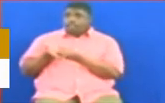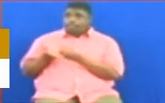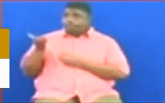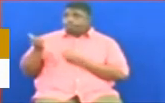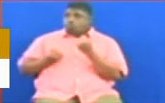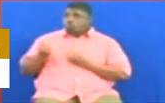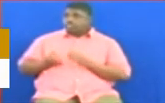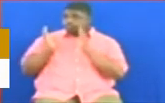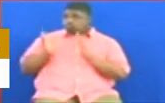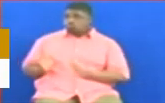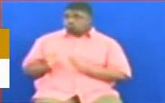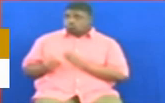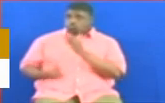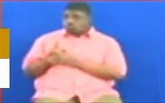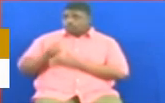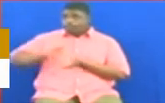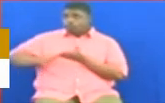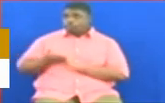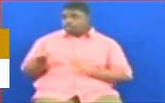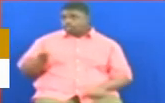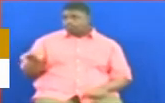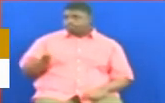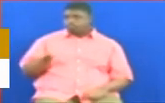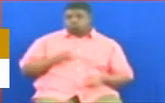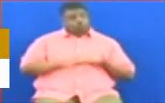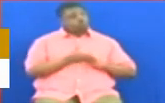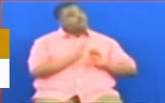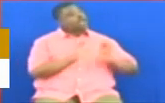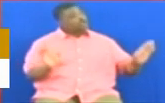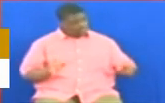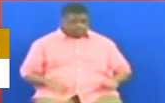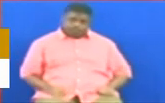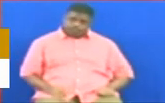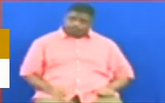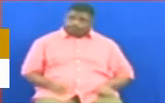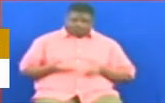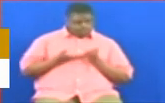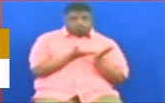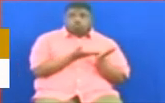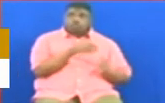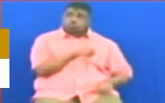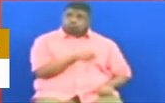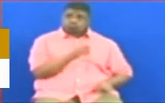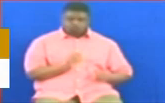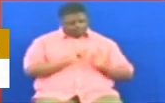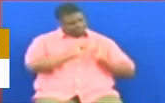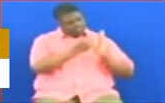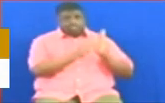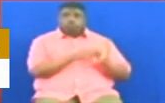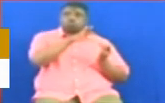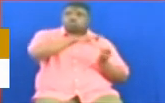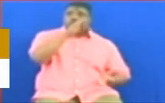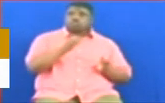na makubaliano baina ya pande zote mbili za muungano, tulishakubaliana. Na mswada huu umeweka vigezo vya uteuzi